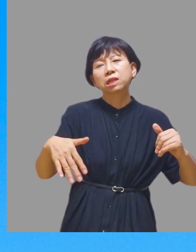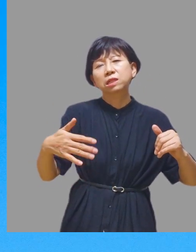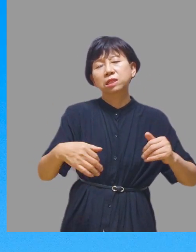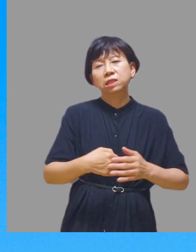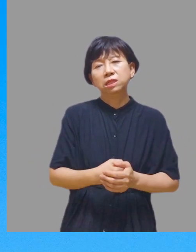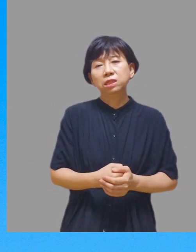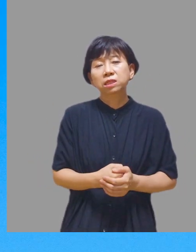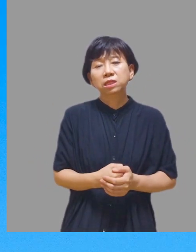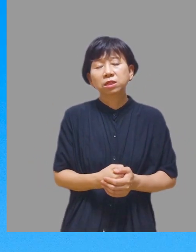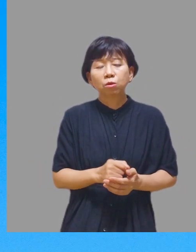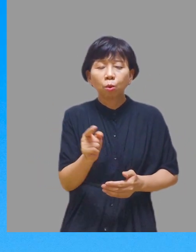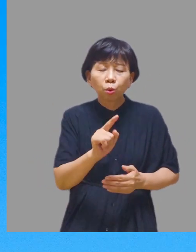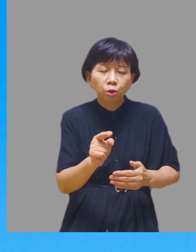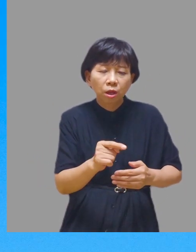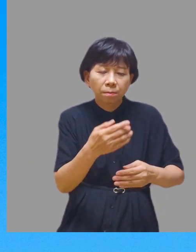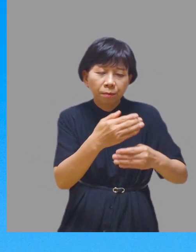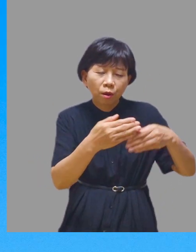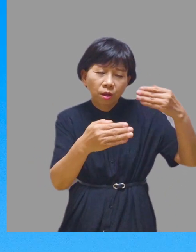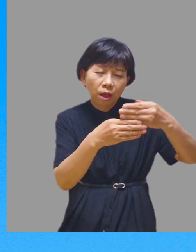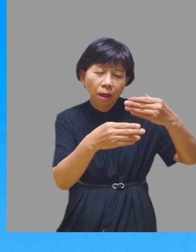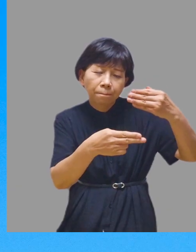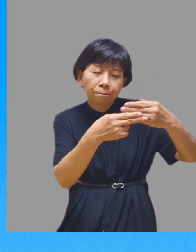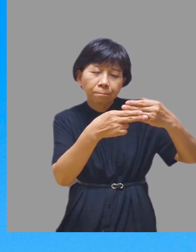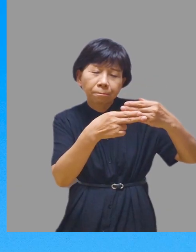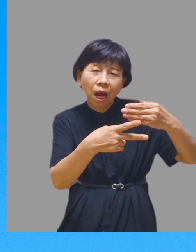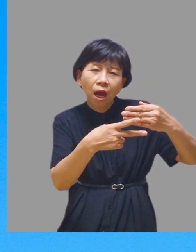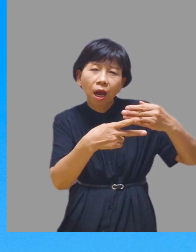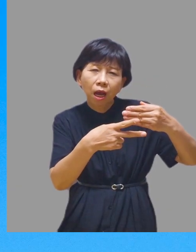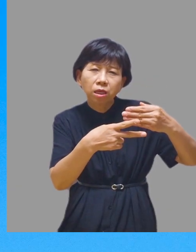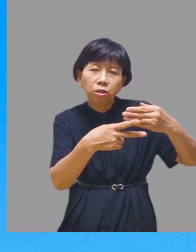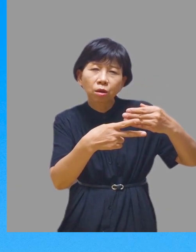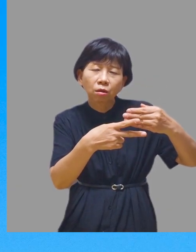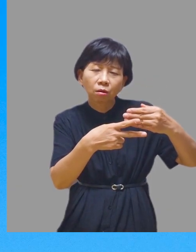건 어딘가 구멍이 나가는 거지요.